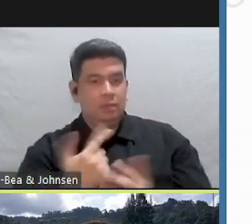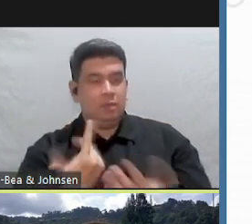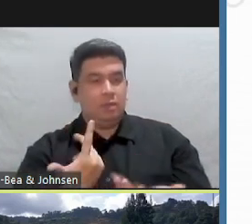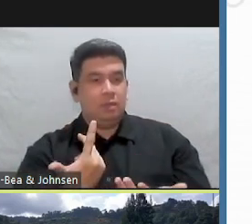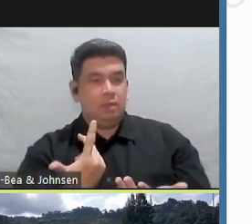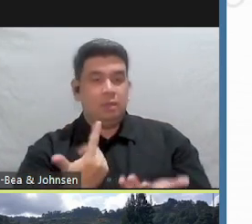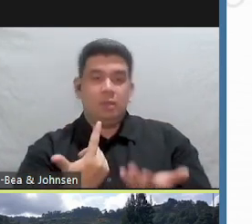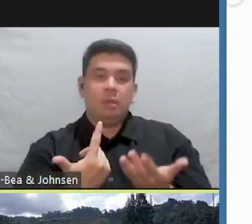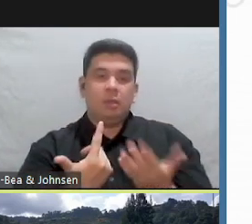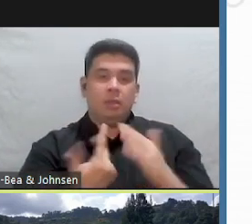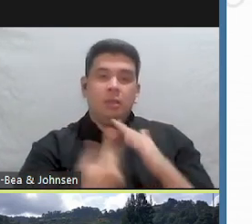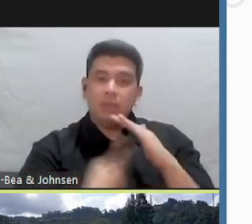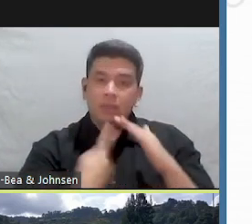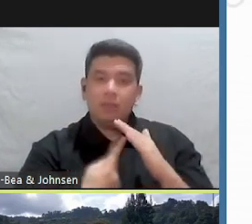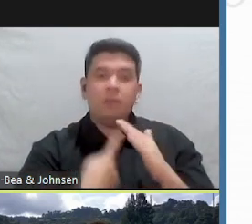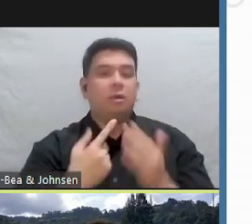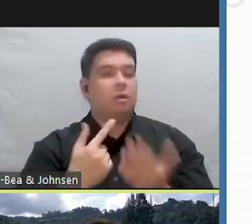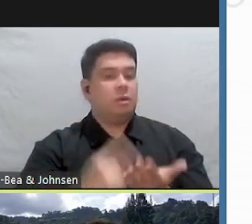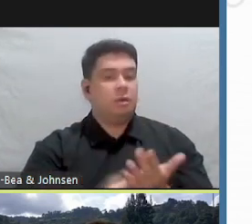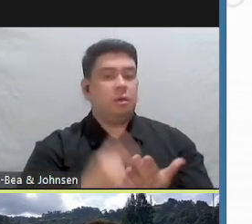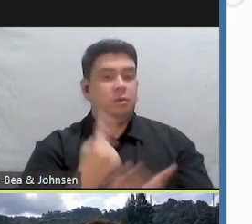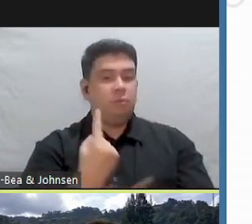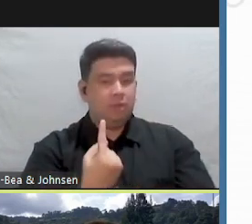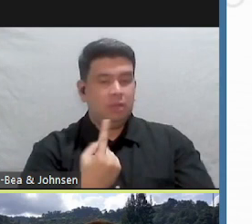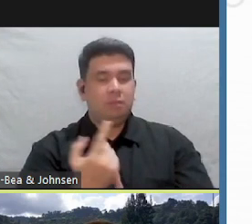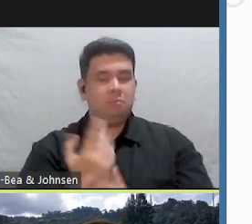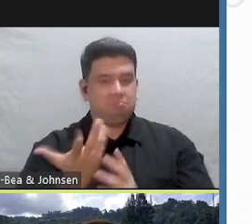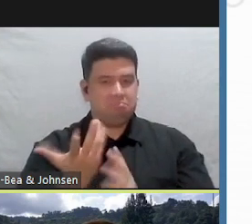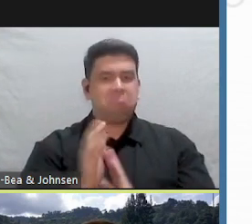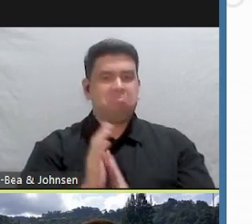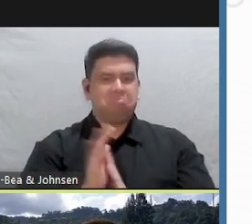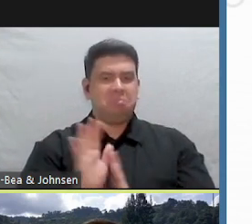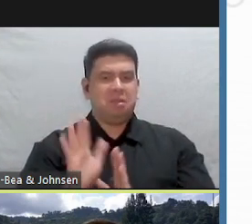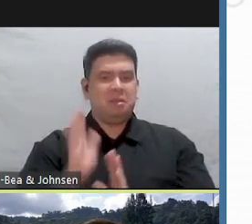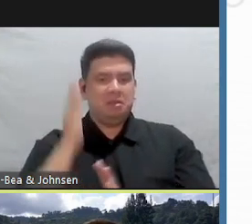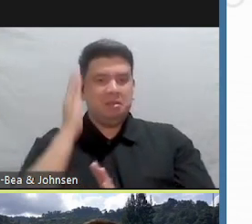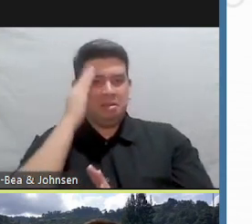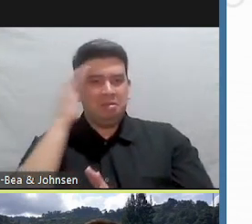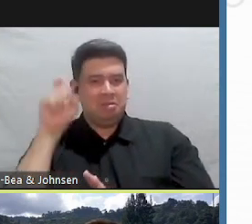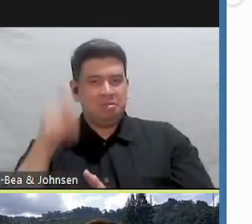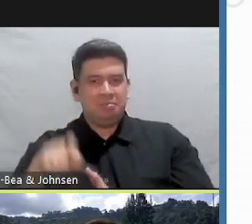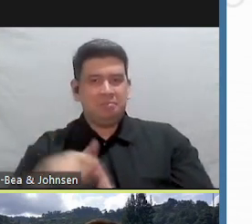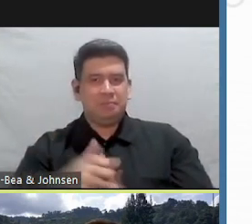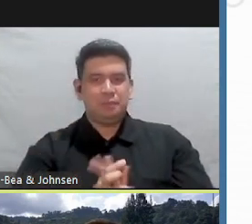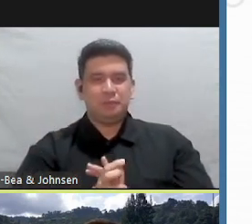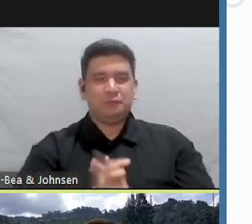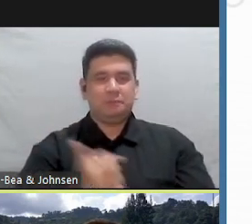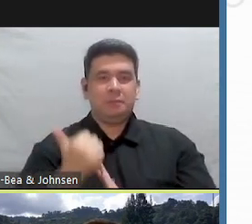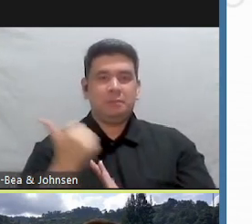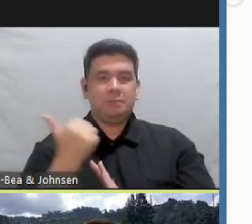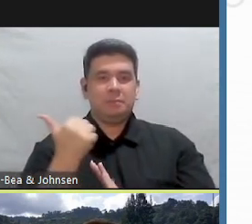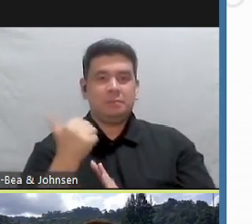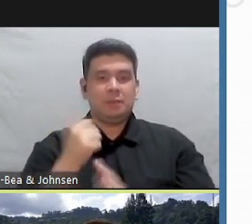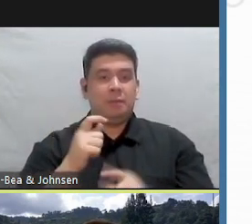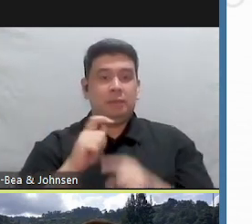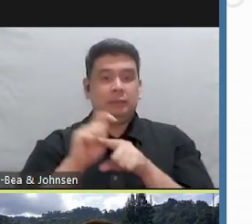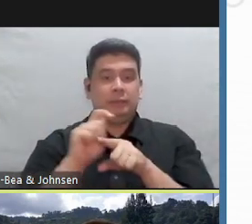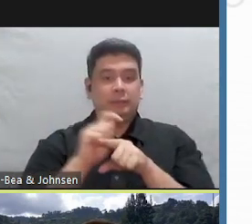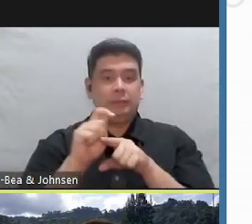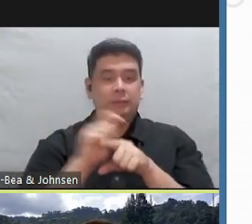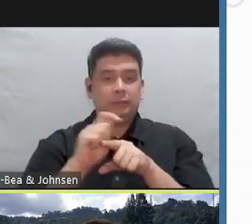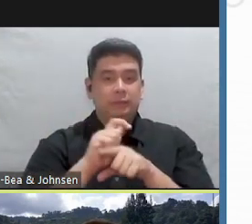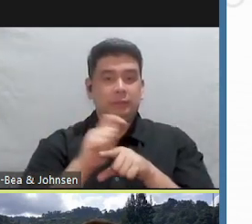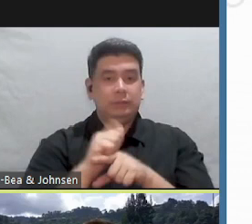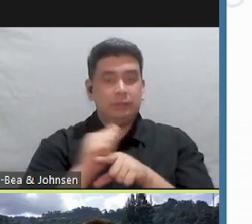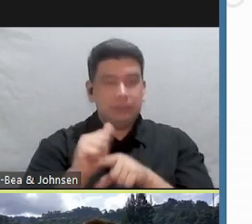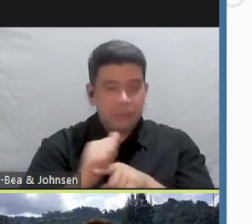community, ano? Tapos meron ng committee, merong policy sa training, sa language